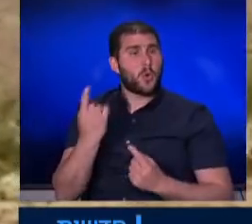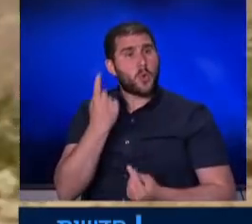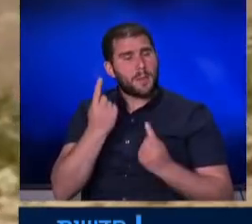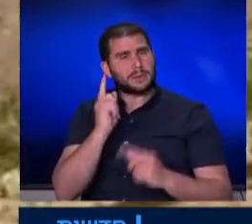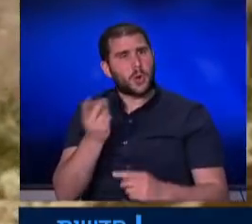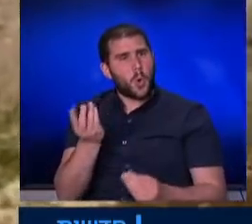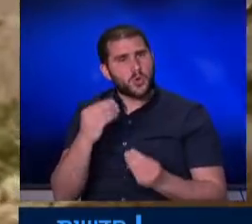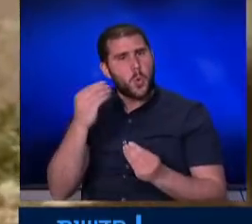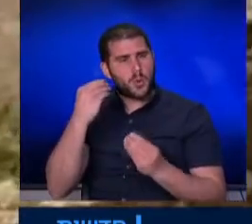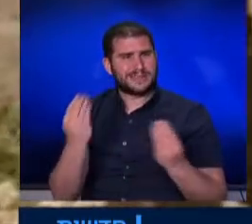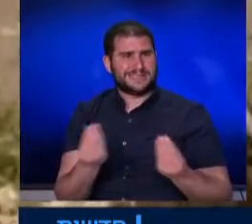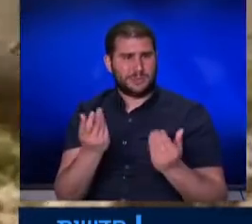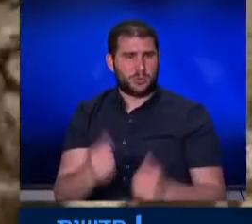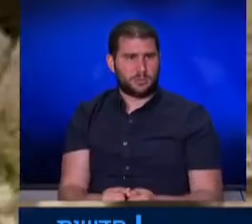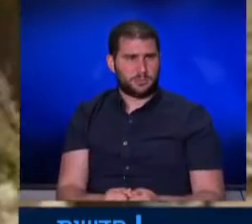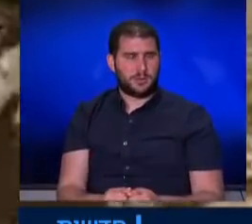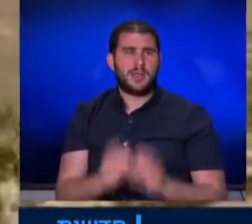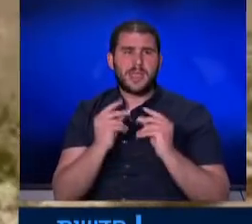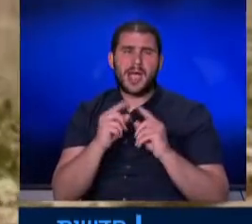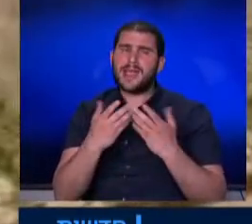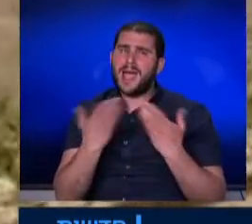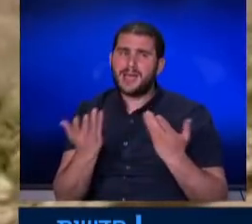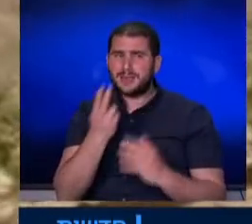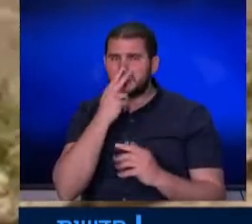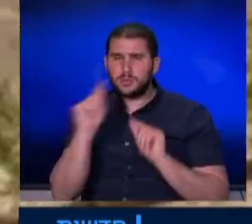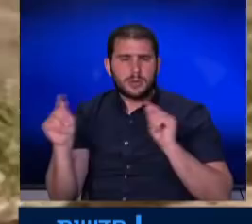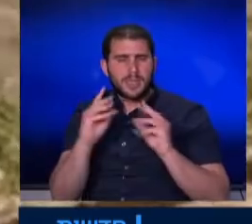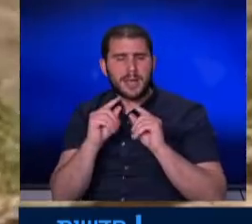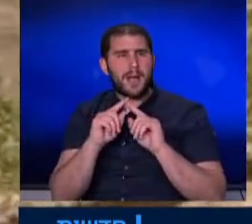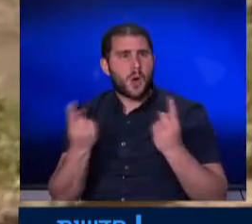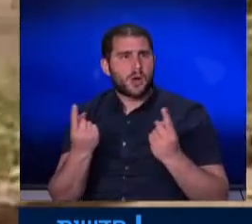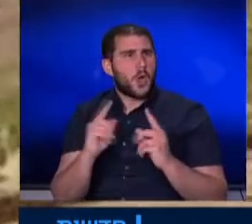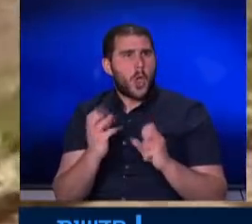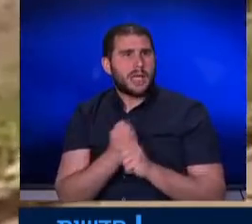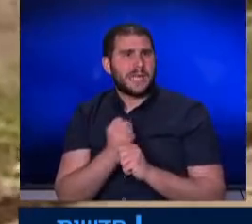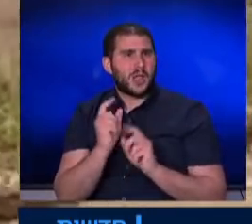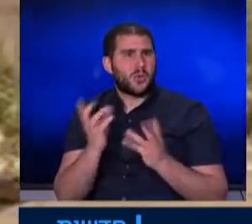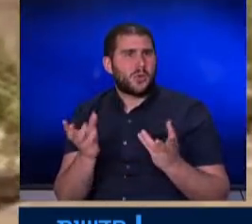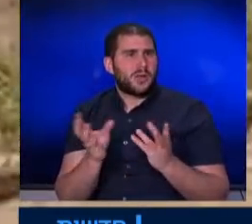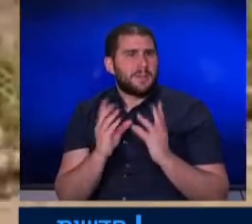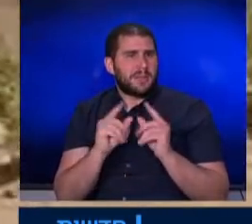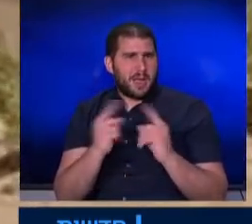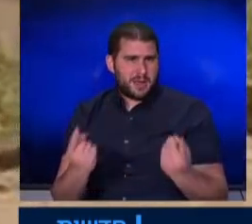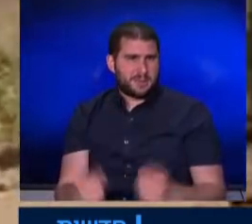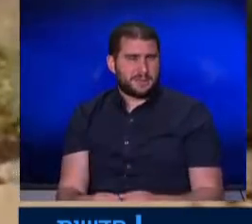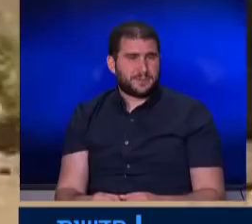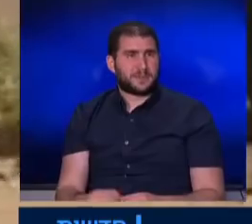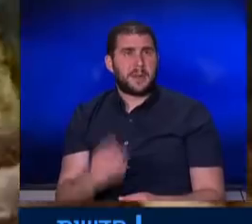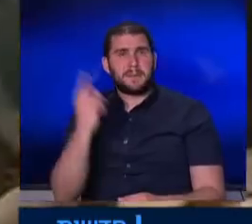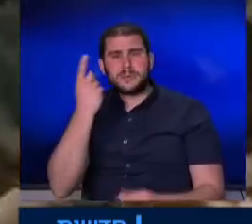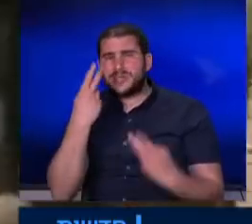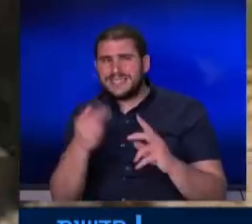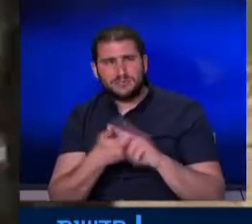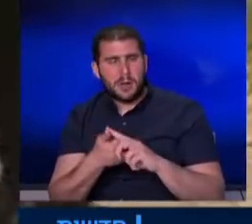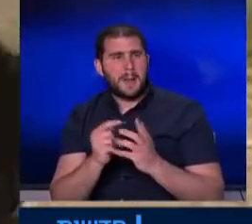להביא עוד ועוד ציוד. אין שום דרך אחרת, ניסינו דרכים שונות ולא הצלחנו להגיע בדרך אחרת, לא על ידי מסוק